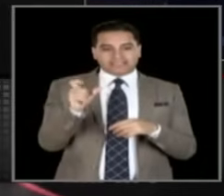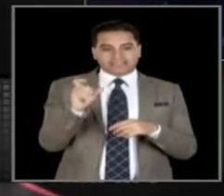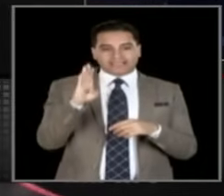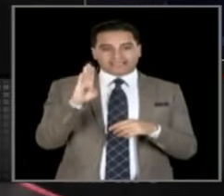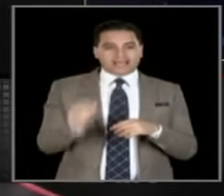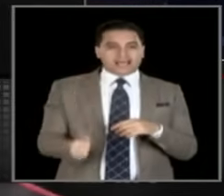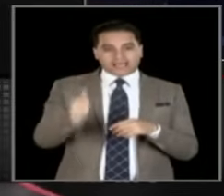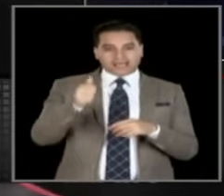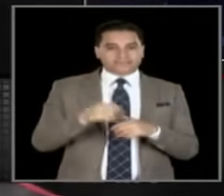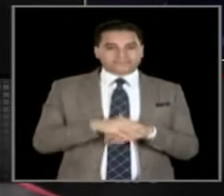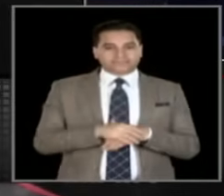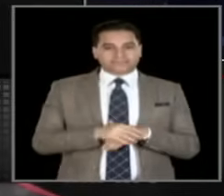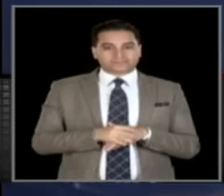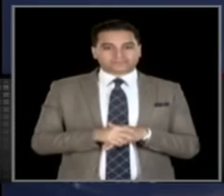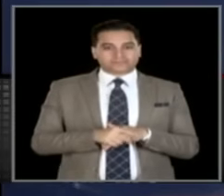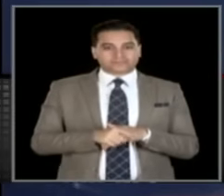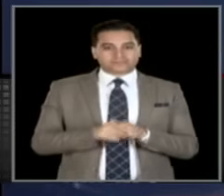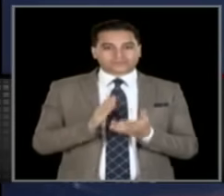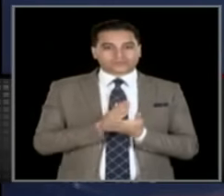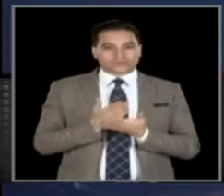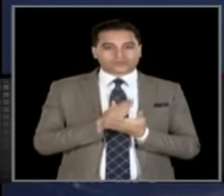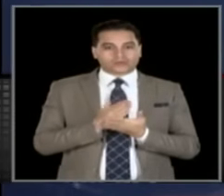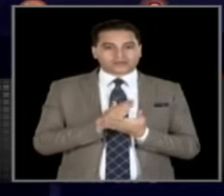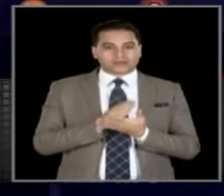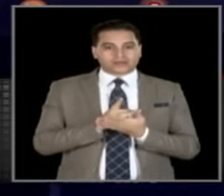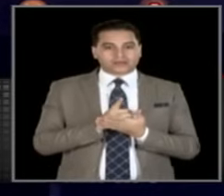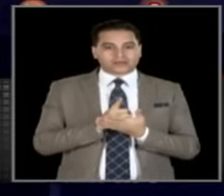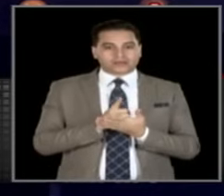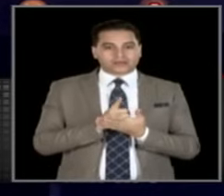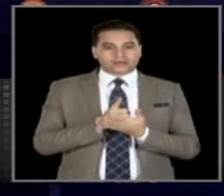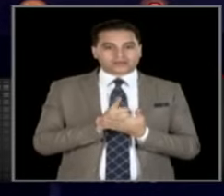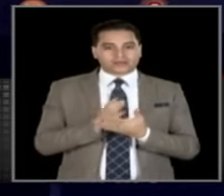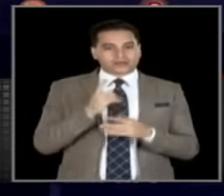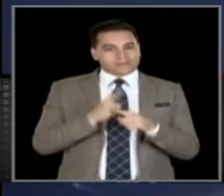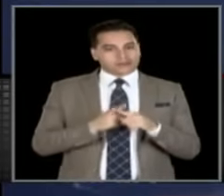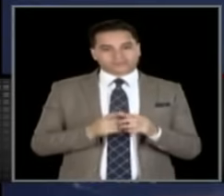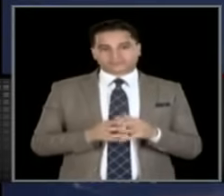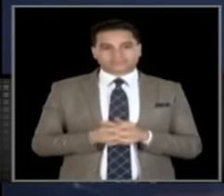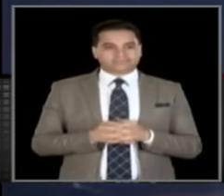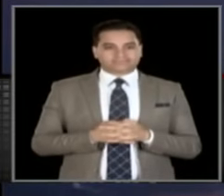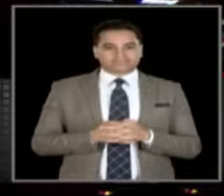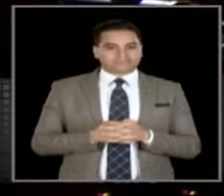لي دينيكا يونان اليونان اجابه